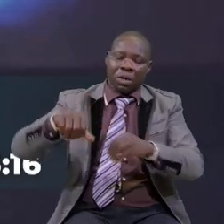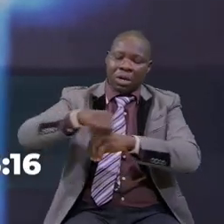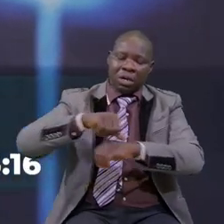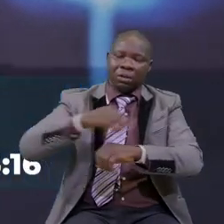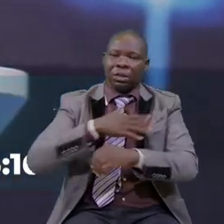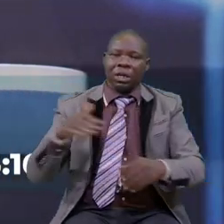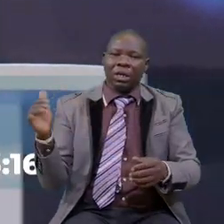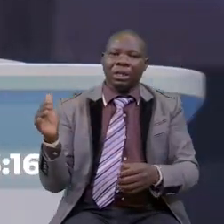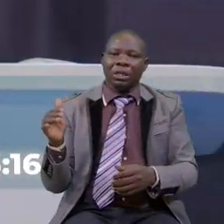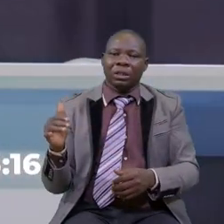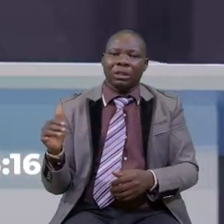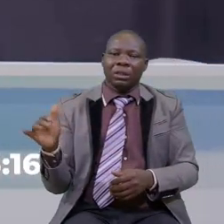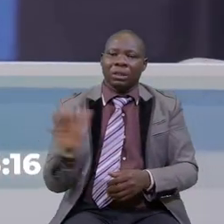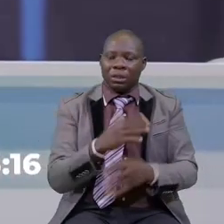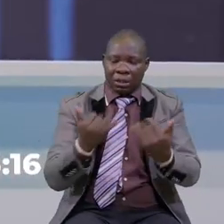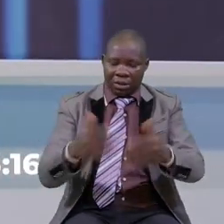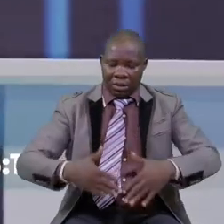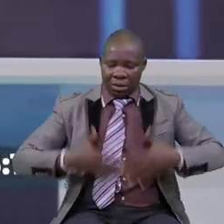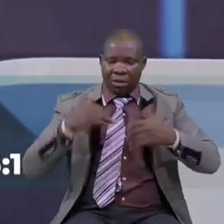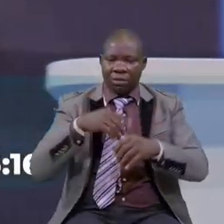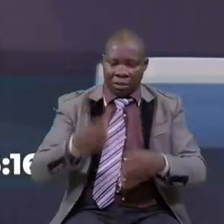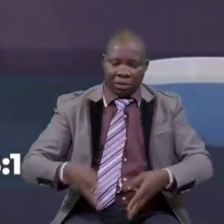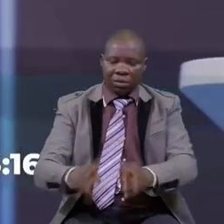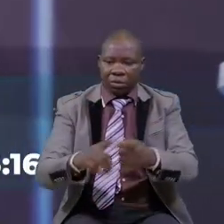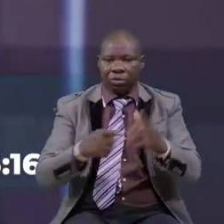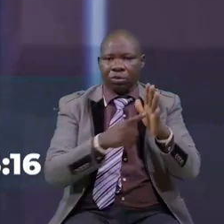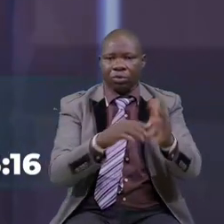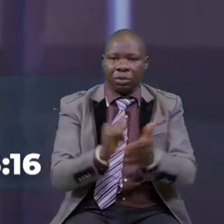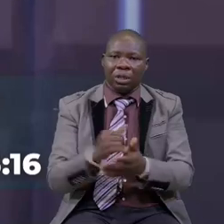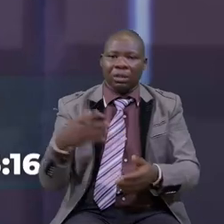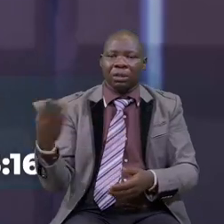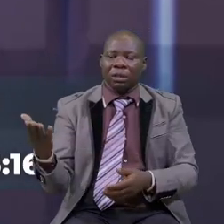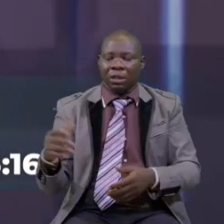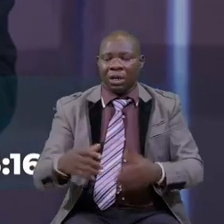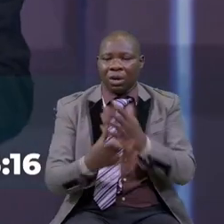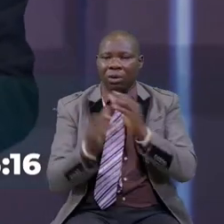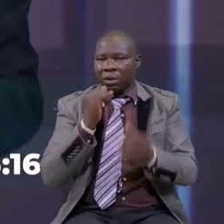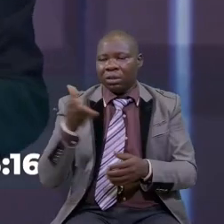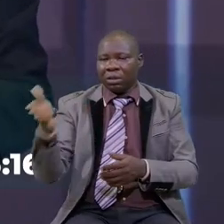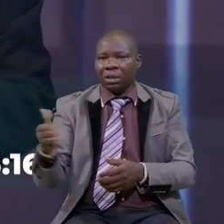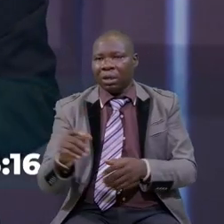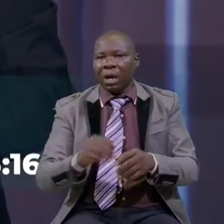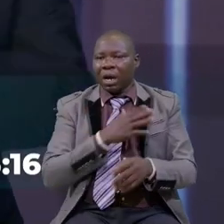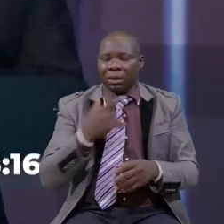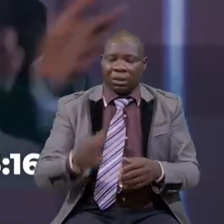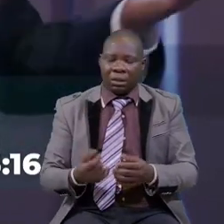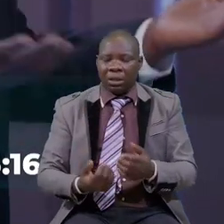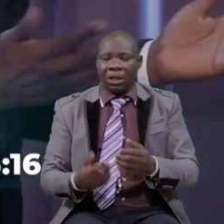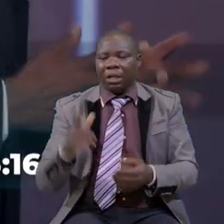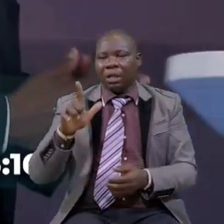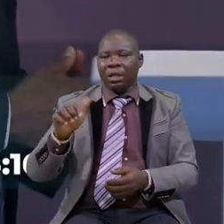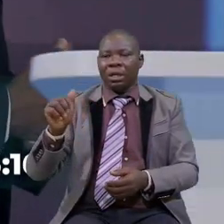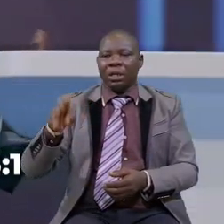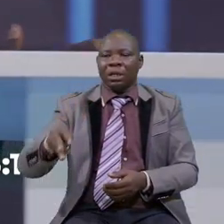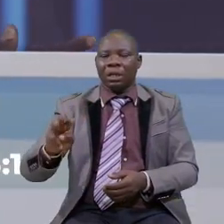Et ils ne vivent pas de manière à montrer que l'huile est là et que la lampe brille.